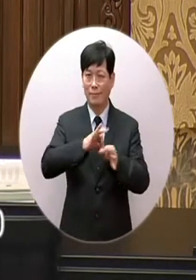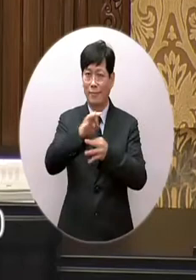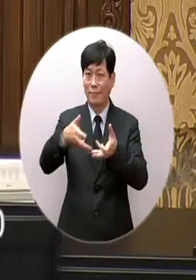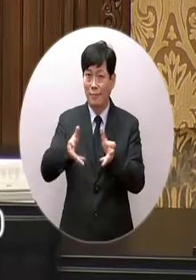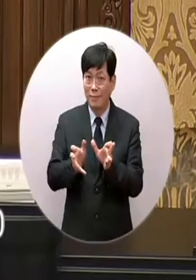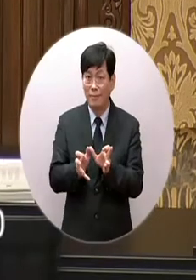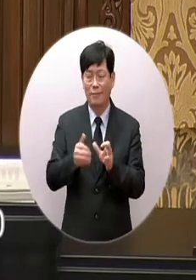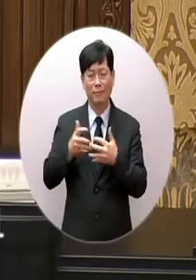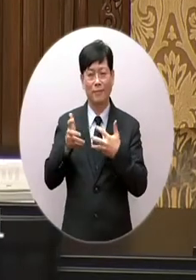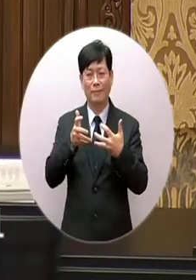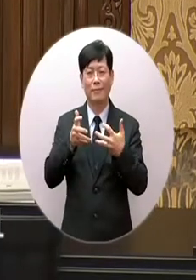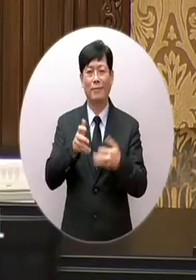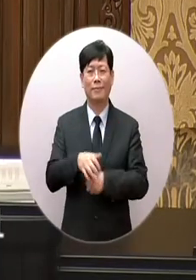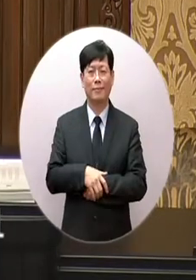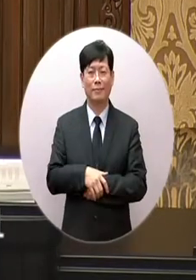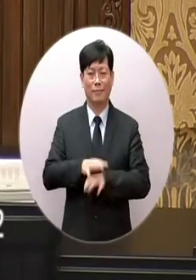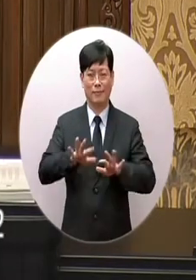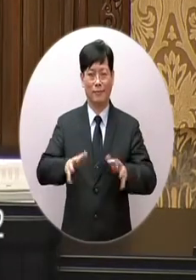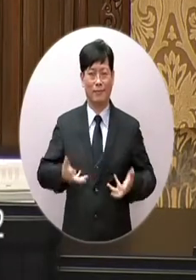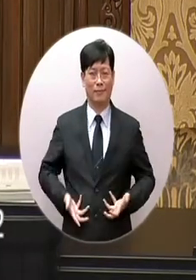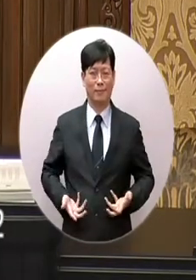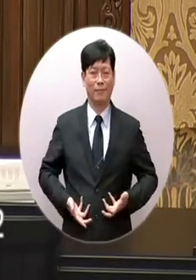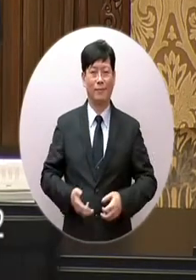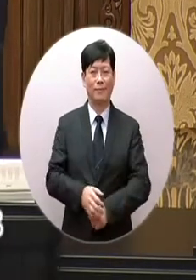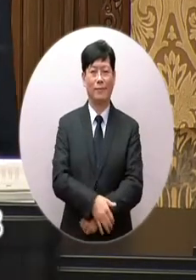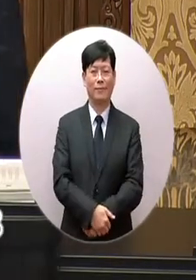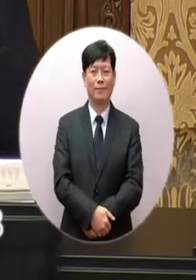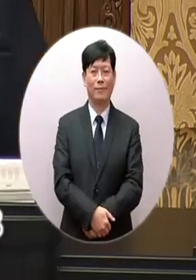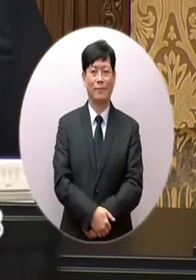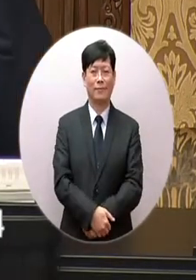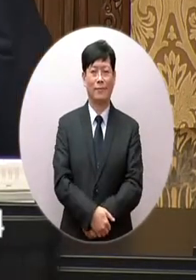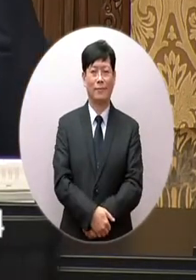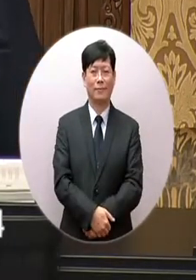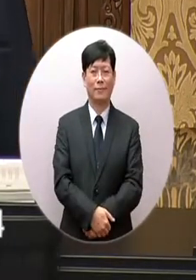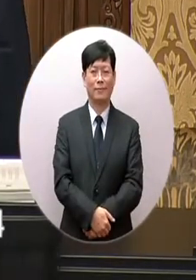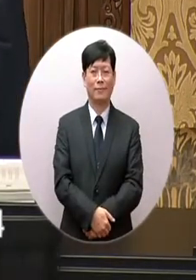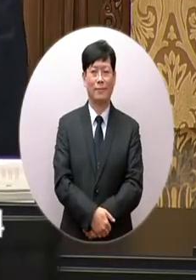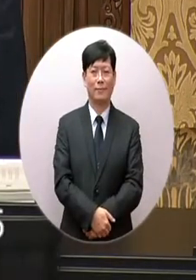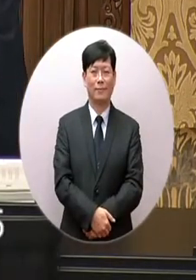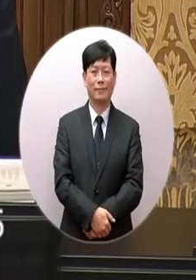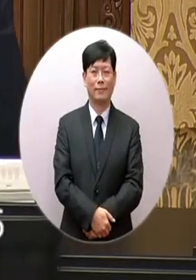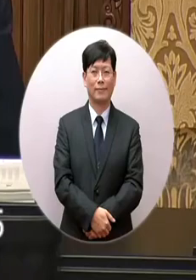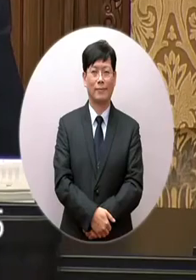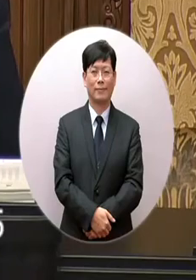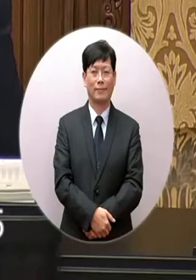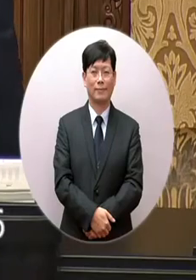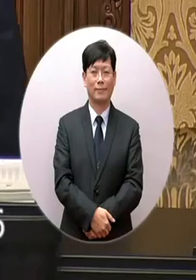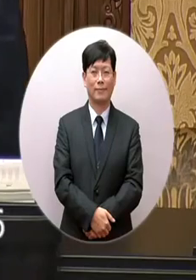组织质询，现在休息。